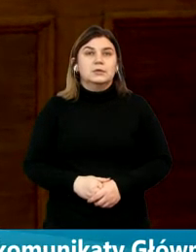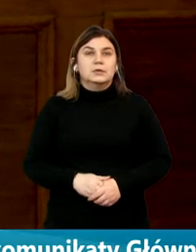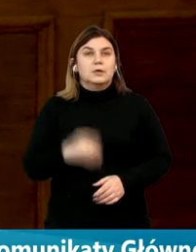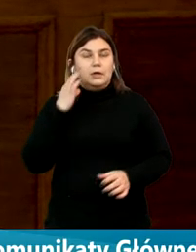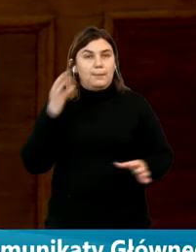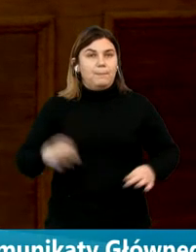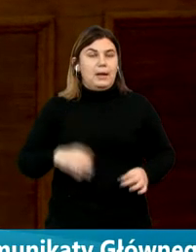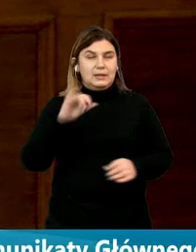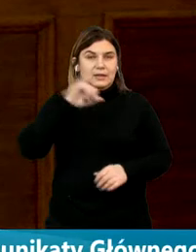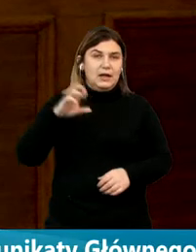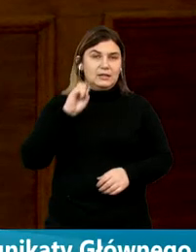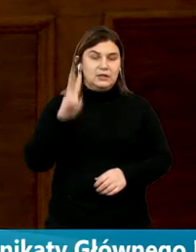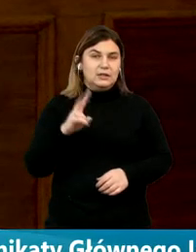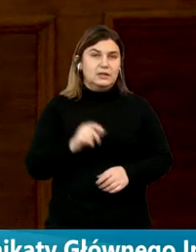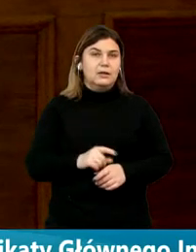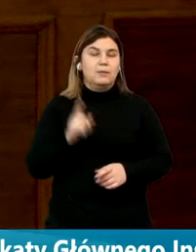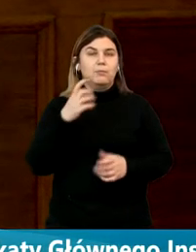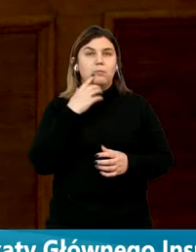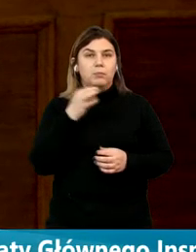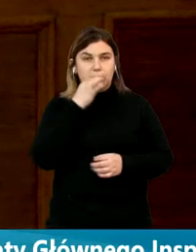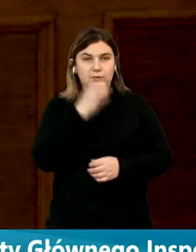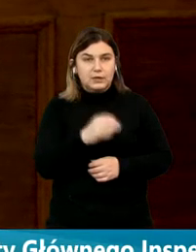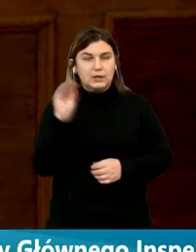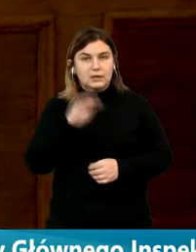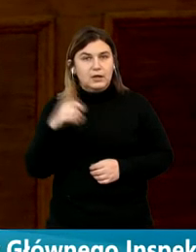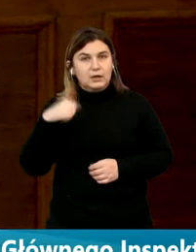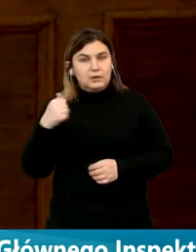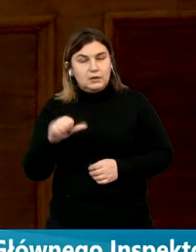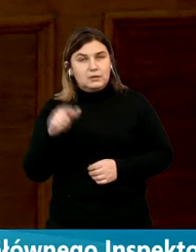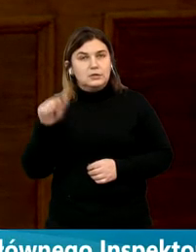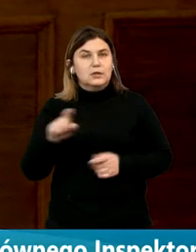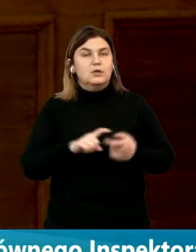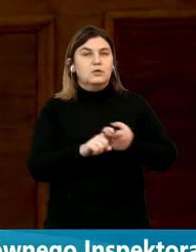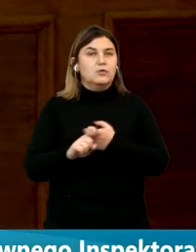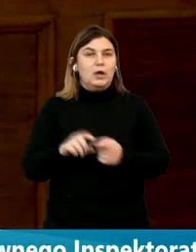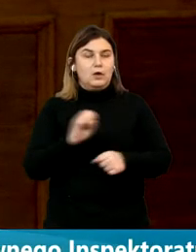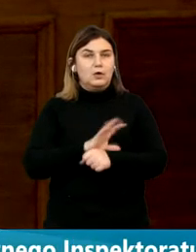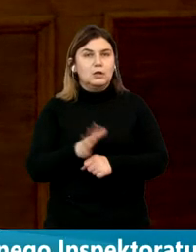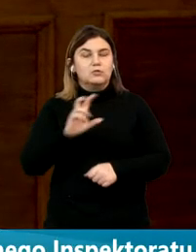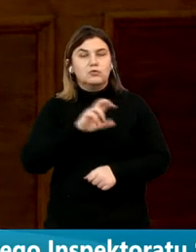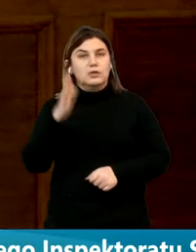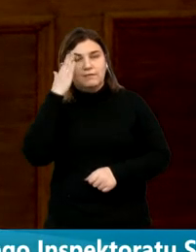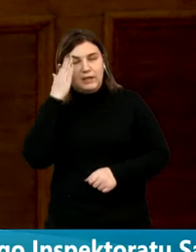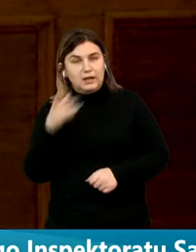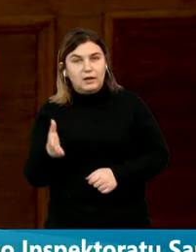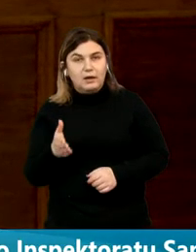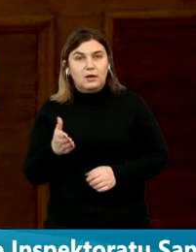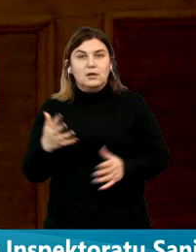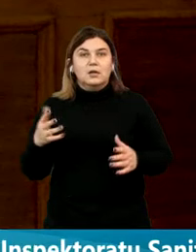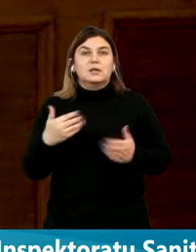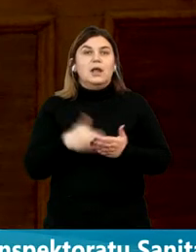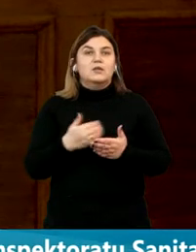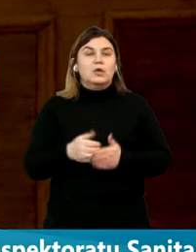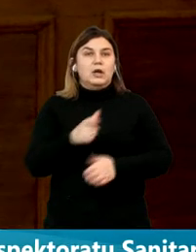Pan Jacek, pozwolę sobie zadać Panie Prezydencie jeszcze jedno pytanie, tym razem ściśle związane z COVID-em. Czy orientuje się Pan, dlaczego Straż Miejska